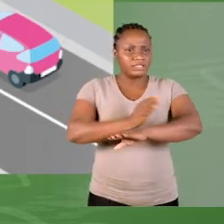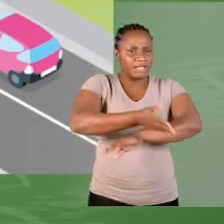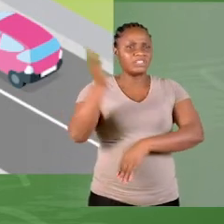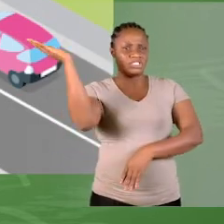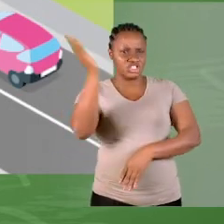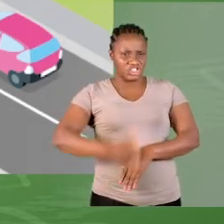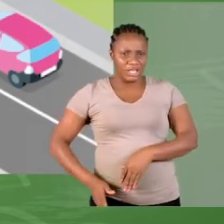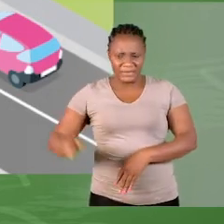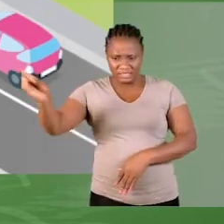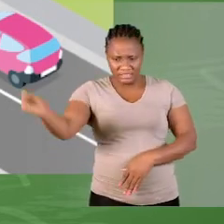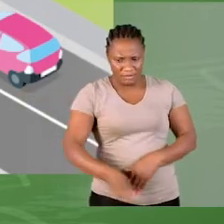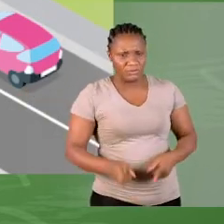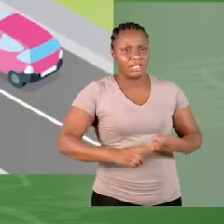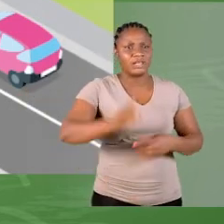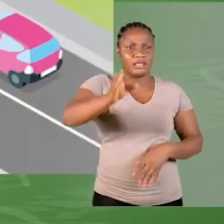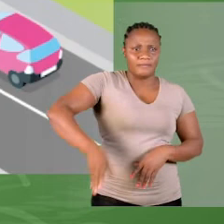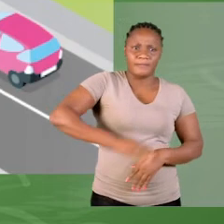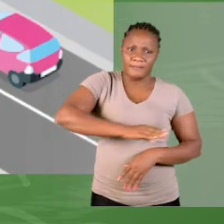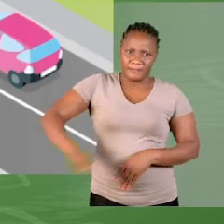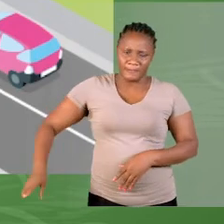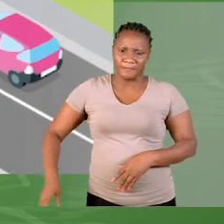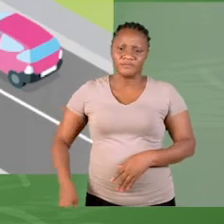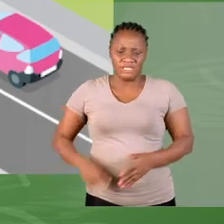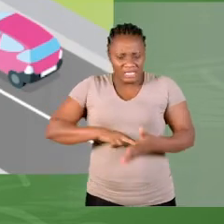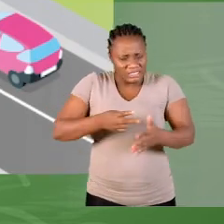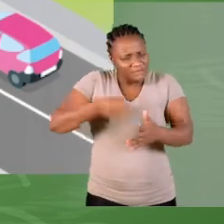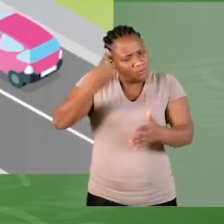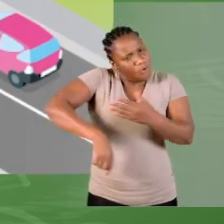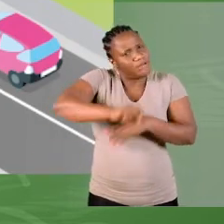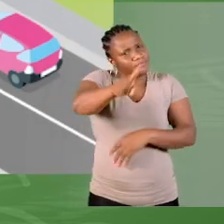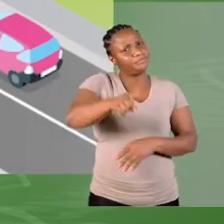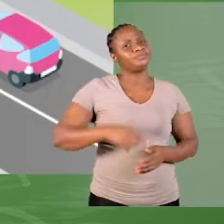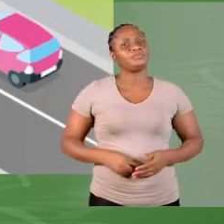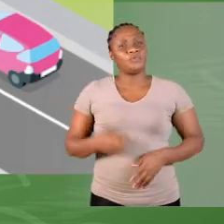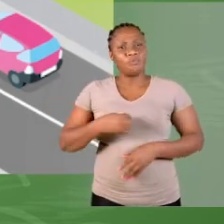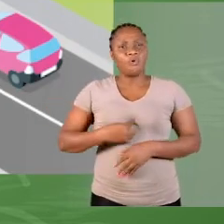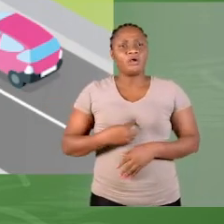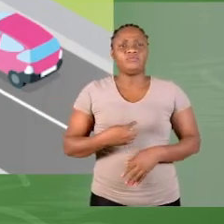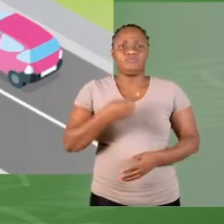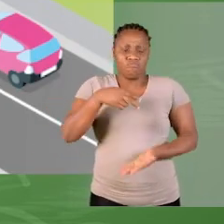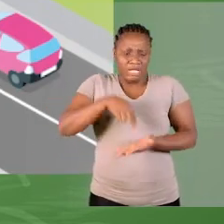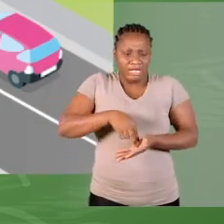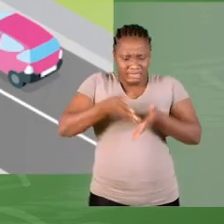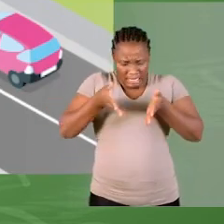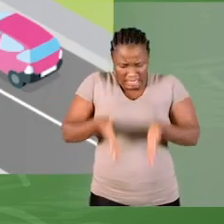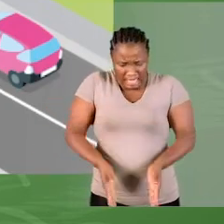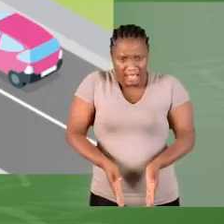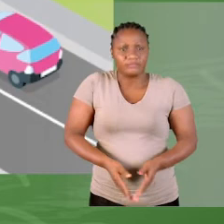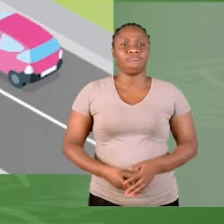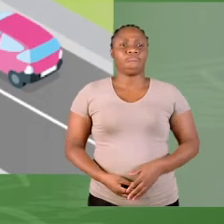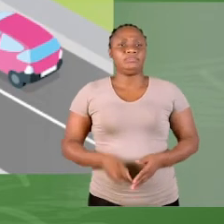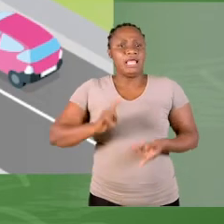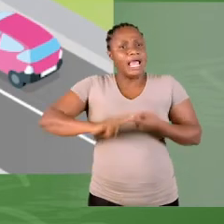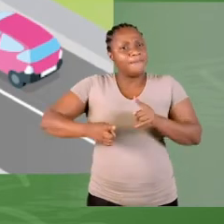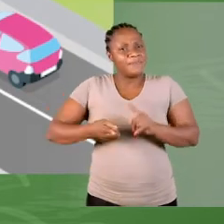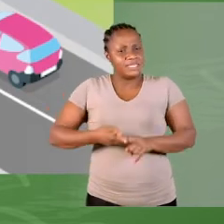en diagonale à une intersection. Qu'est-ce que cela veut dire? Je suis au point A, j'ai mon ami qui se trouve au